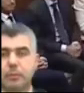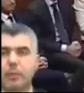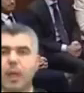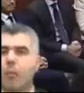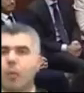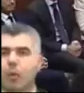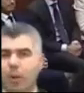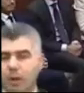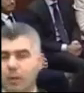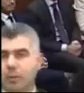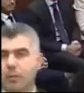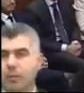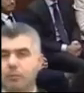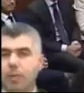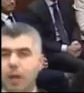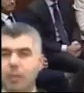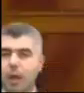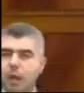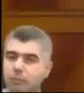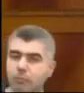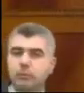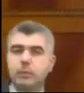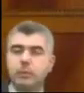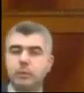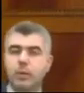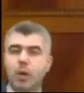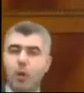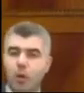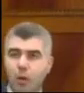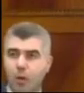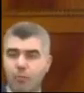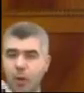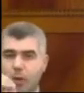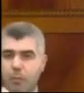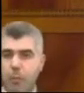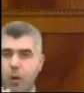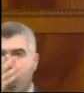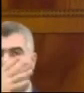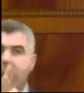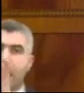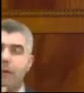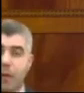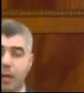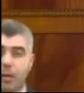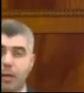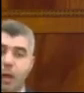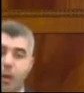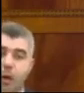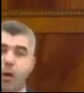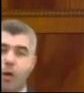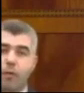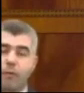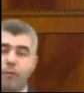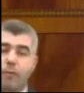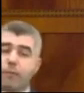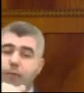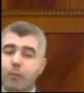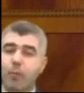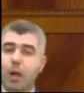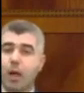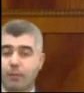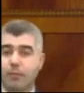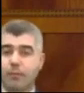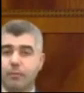ولذلك فأن هذه الشراكة التي نريد أن نعززها، وهذه الشراكة التي أنا أؤمن بها